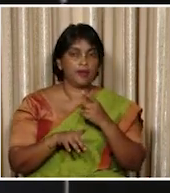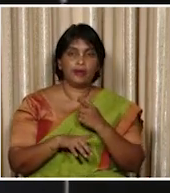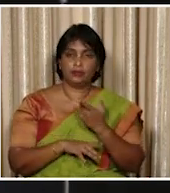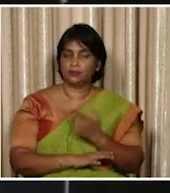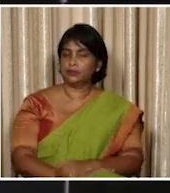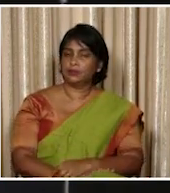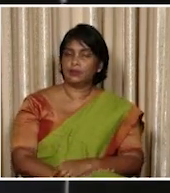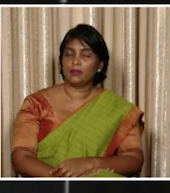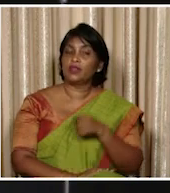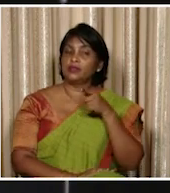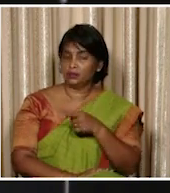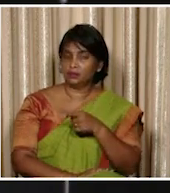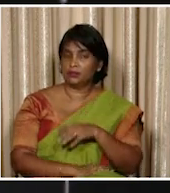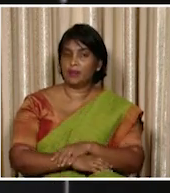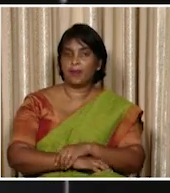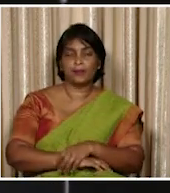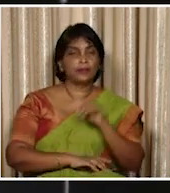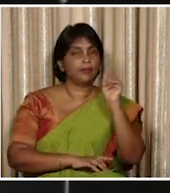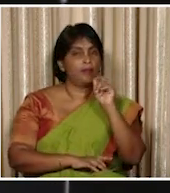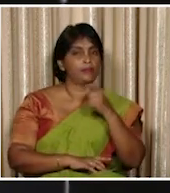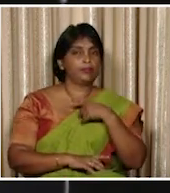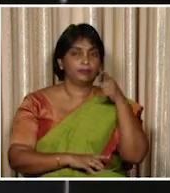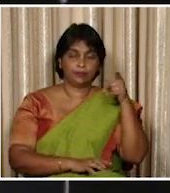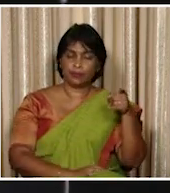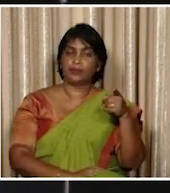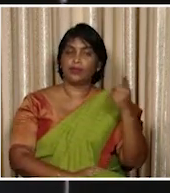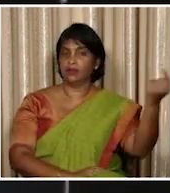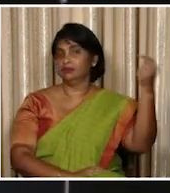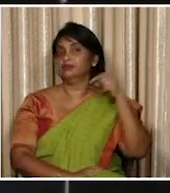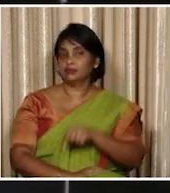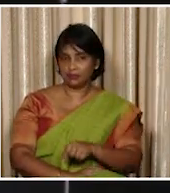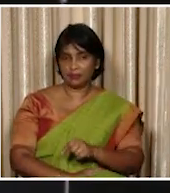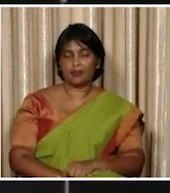පෙදසේ එතුමාගේ කාර්යාලයට දවසක් මෙතුමා පැමිණියා.